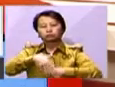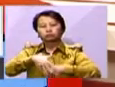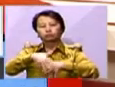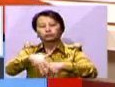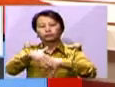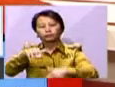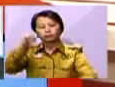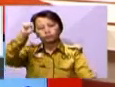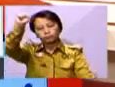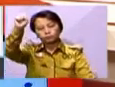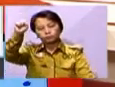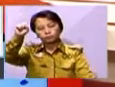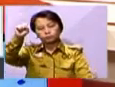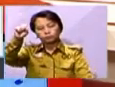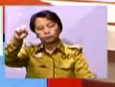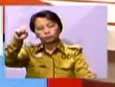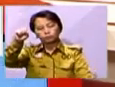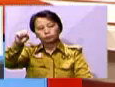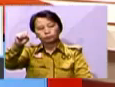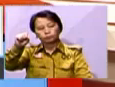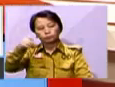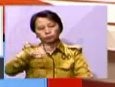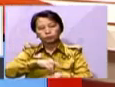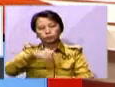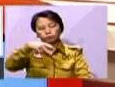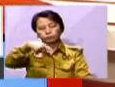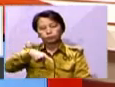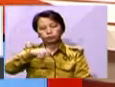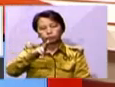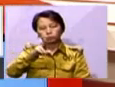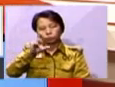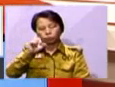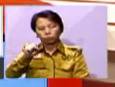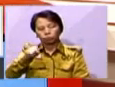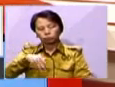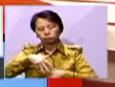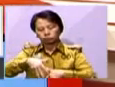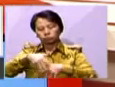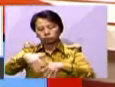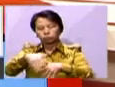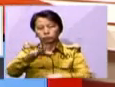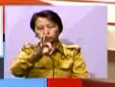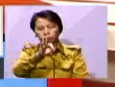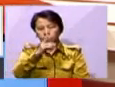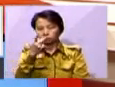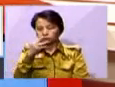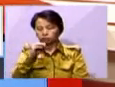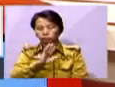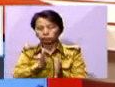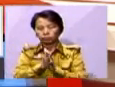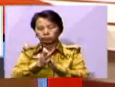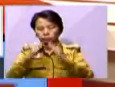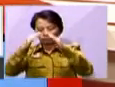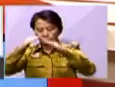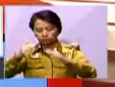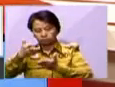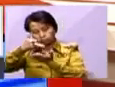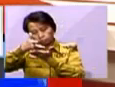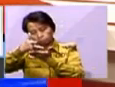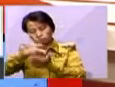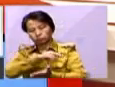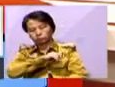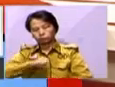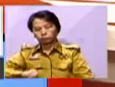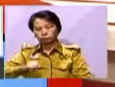yang diadakan bersempena dengan Merdeka at PUO. Perarakan sejauh 9 km itu menjadikan Kompleks Penyiaran Sultan